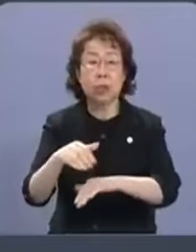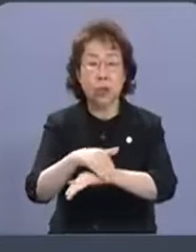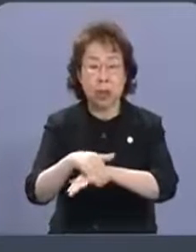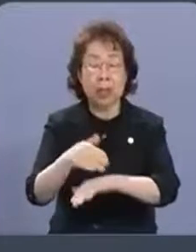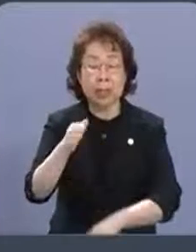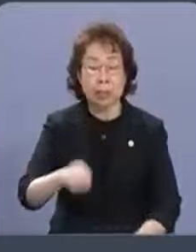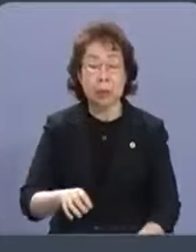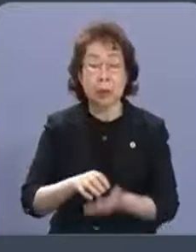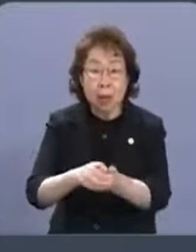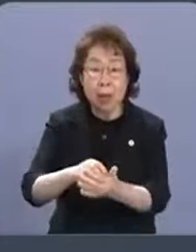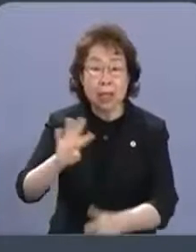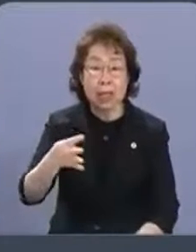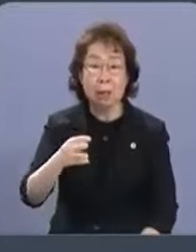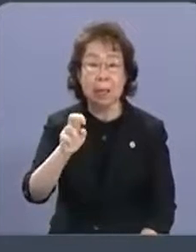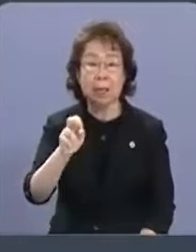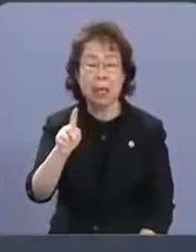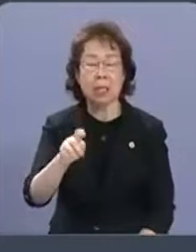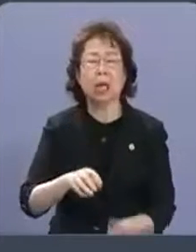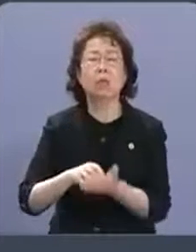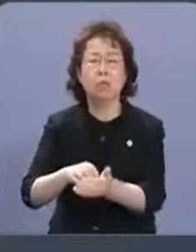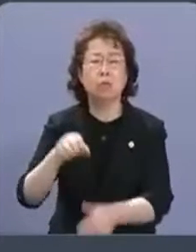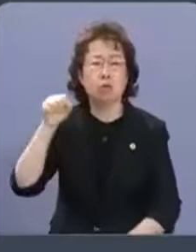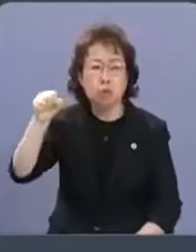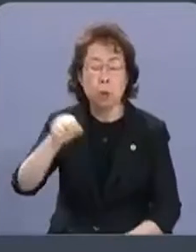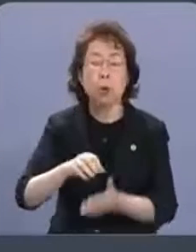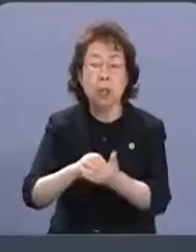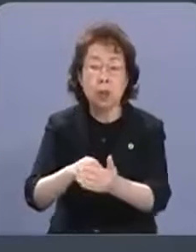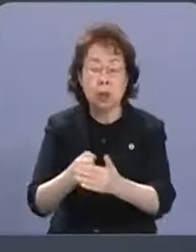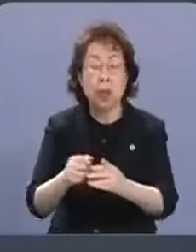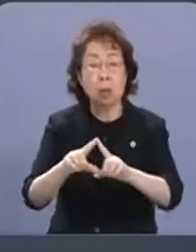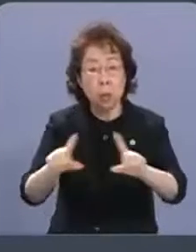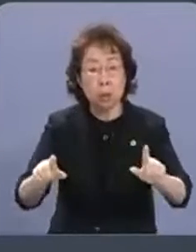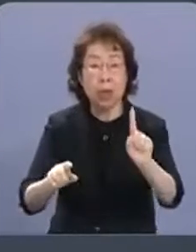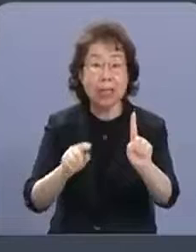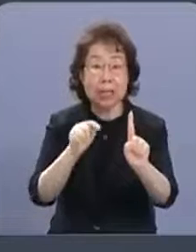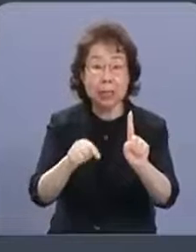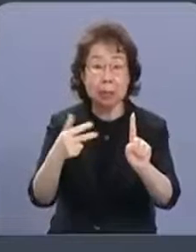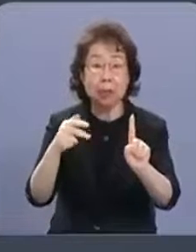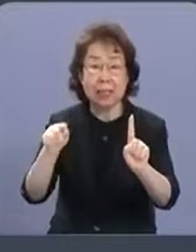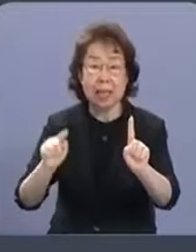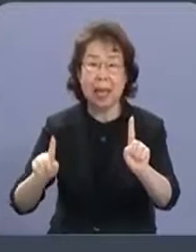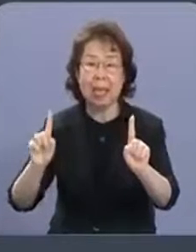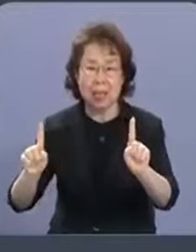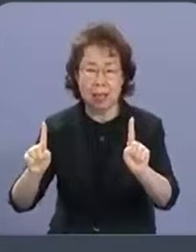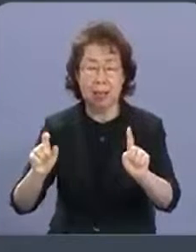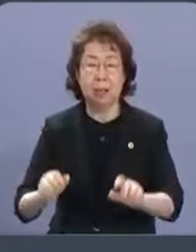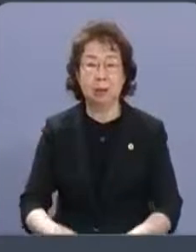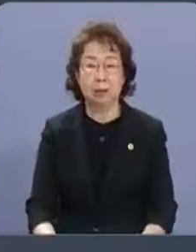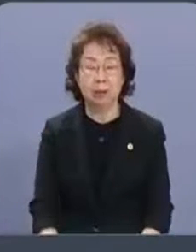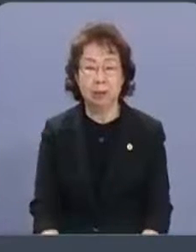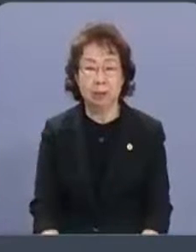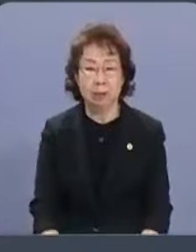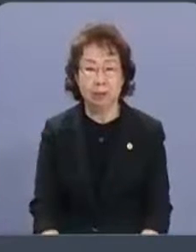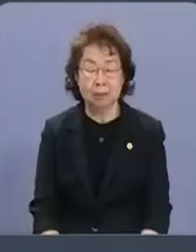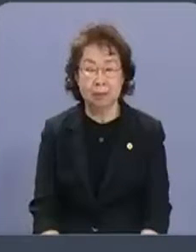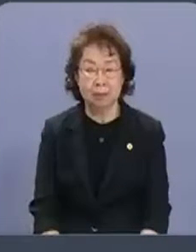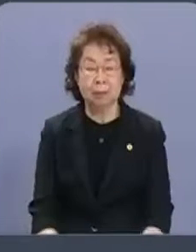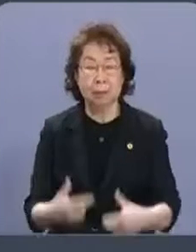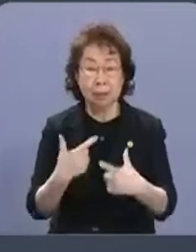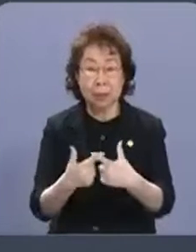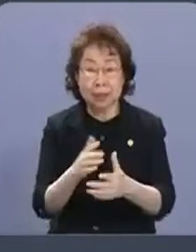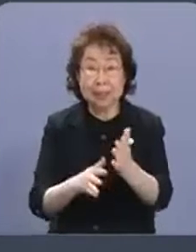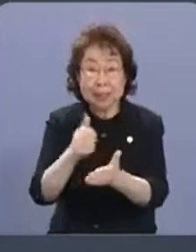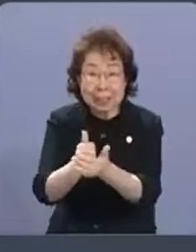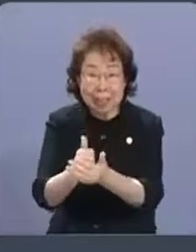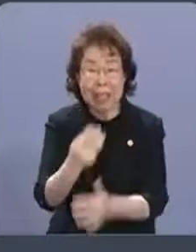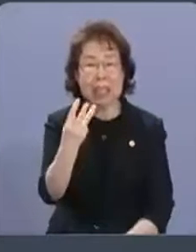선출하는데 431명이 후보 등록을 마쳐 평균 1.7대 1의 경쟁률을 기록했습니다.